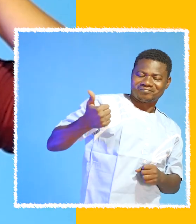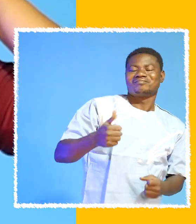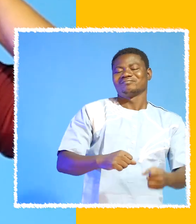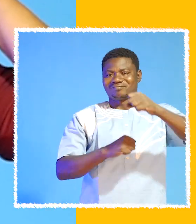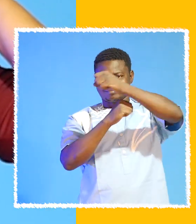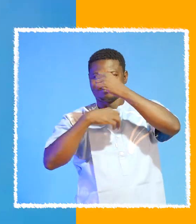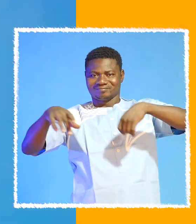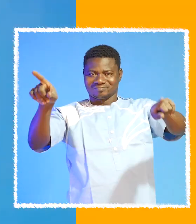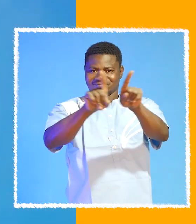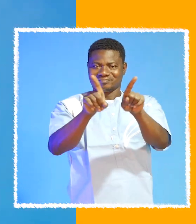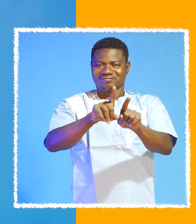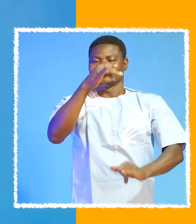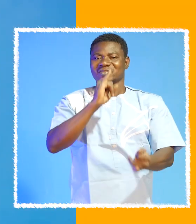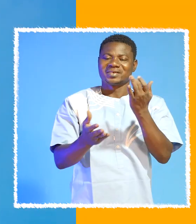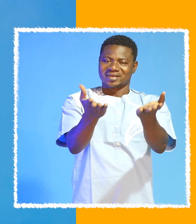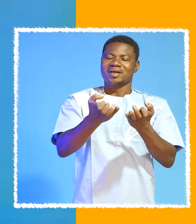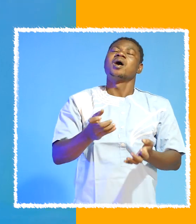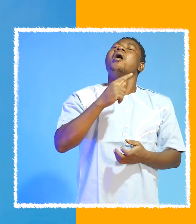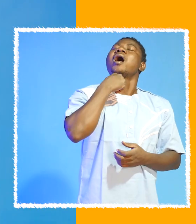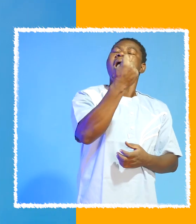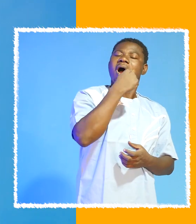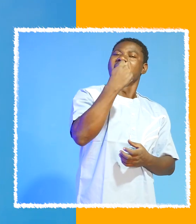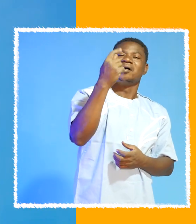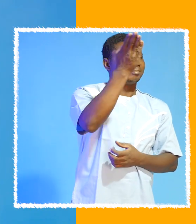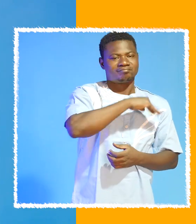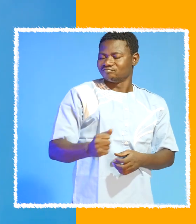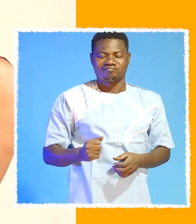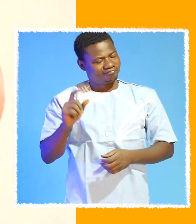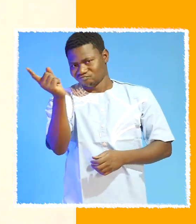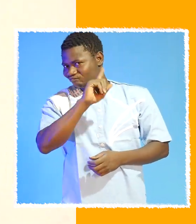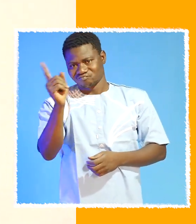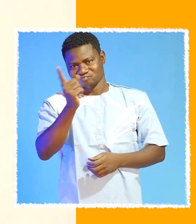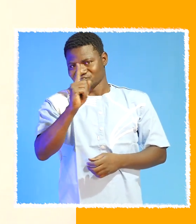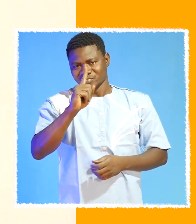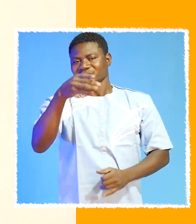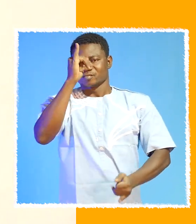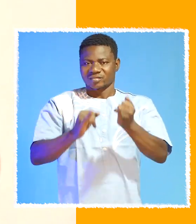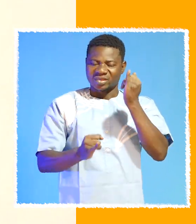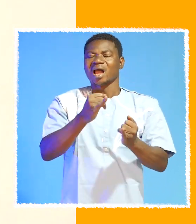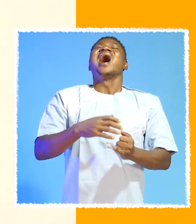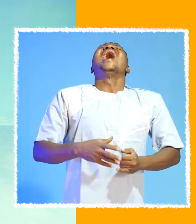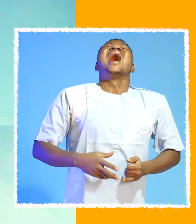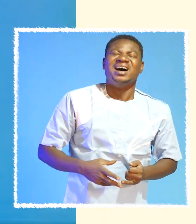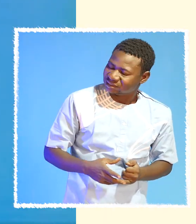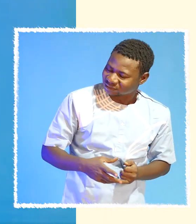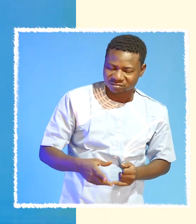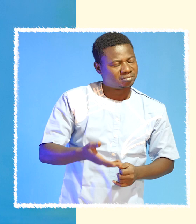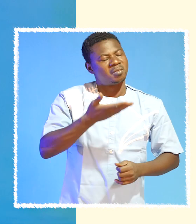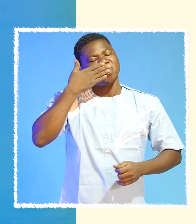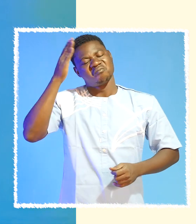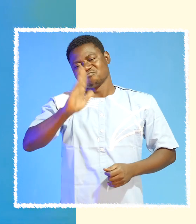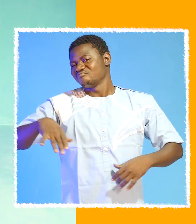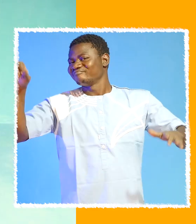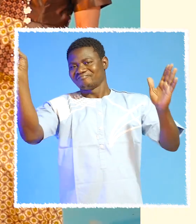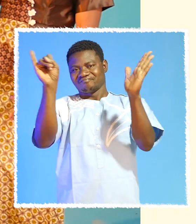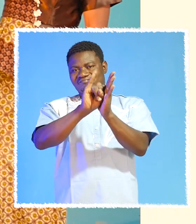Faut s'en antiser, un cons vu rien Faut s'en antiser, gratis